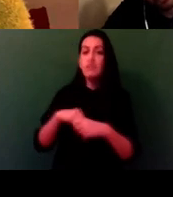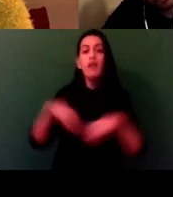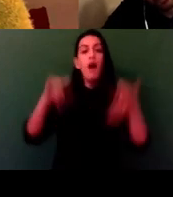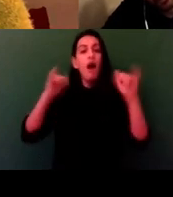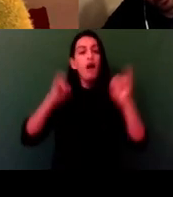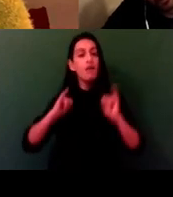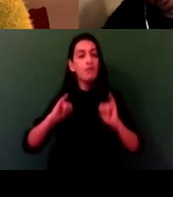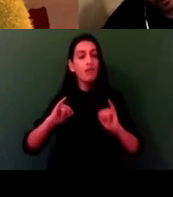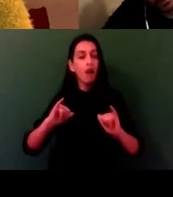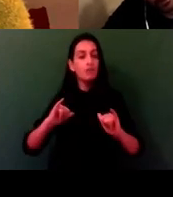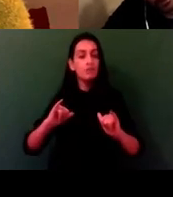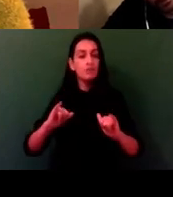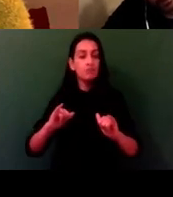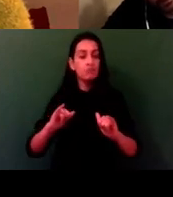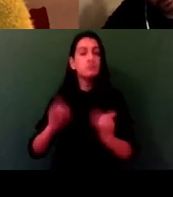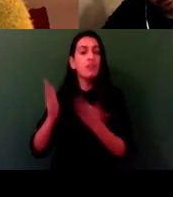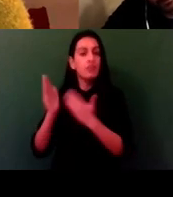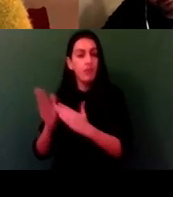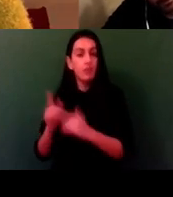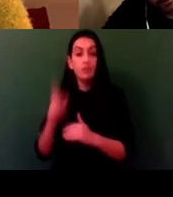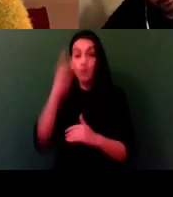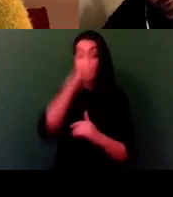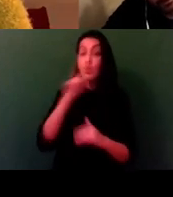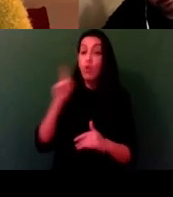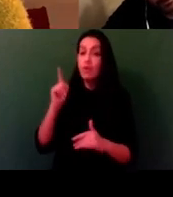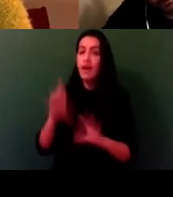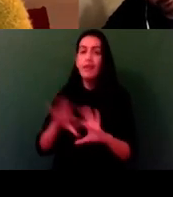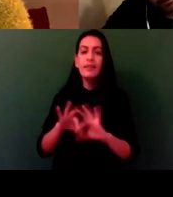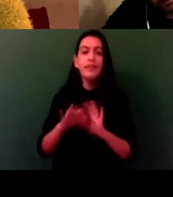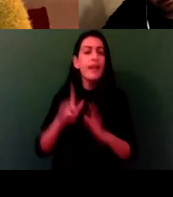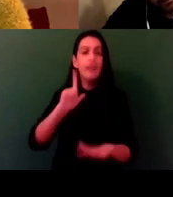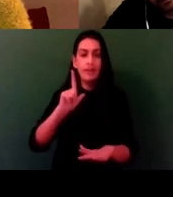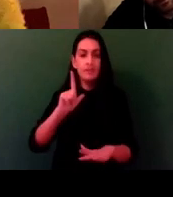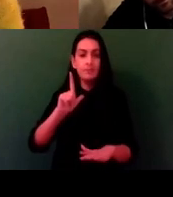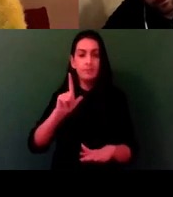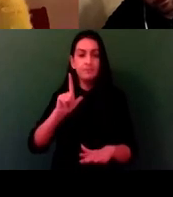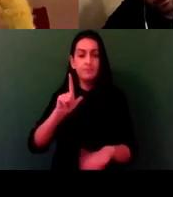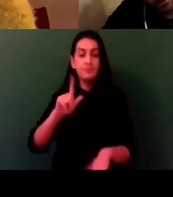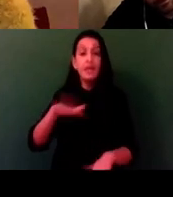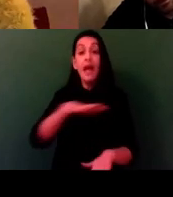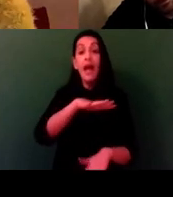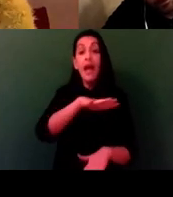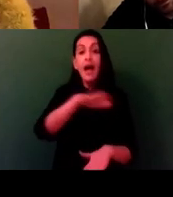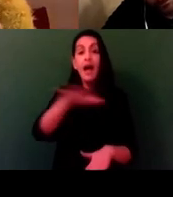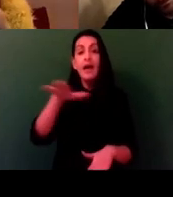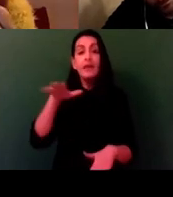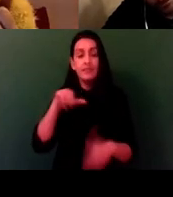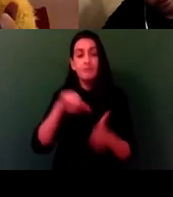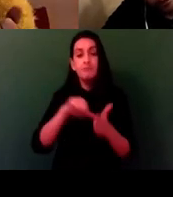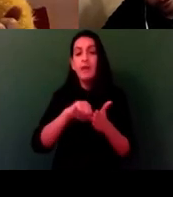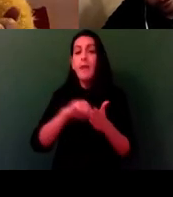Çünkü onlar ne istediklerini biliyorlar, gelecekte nasıl bir hayal kullanacakları, mekan için hayal kurduklarını